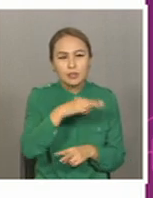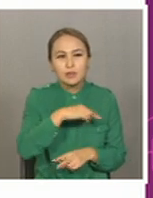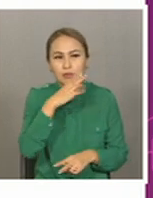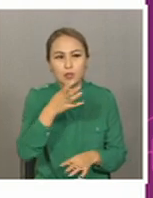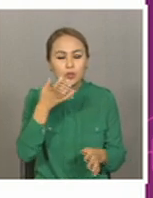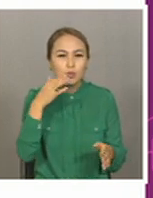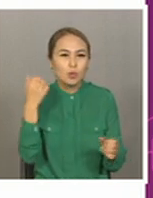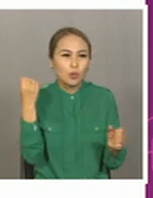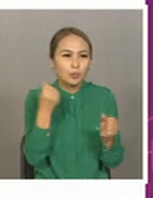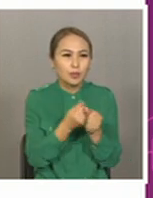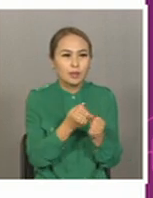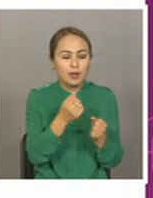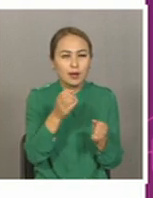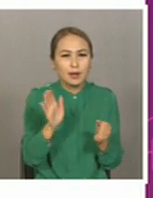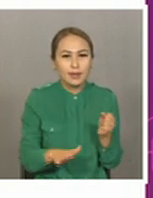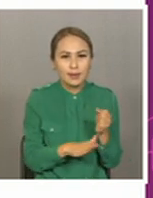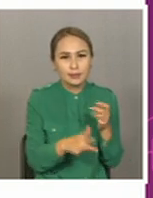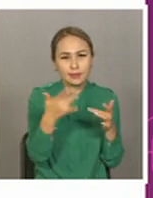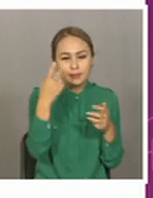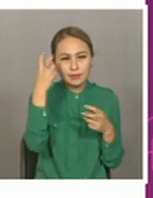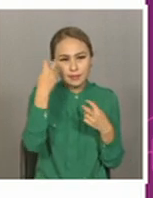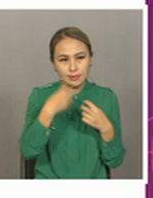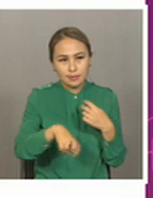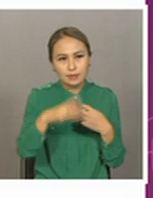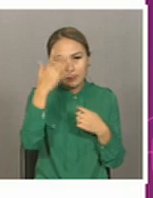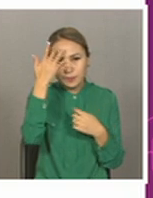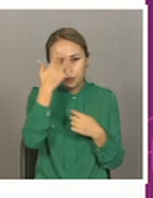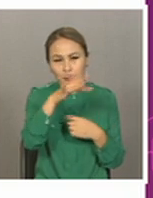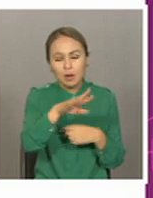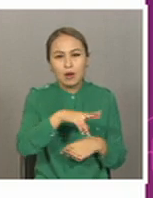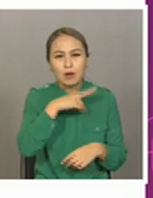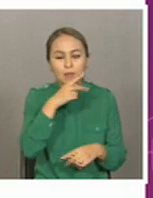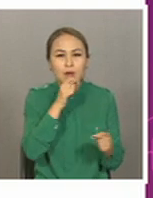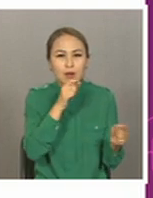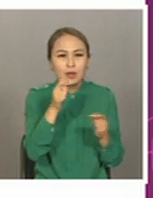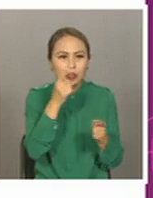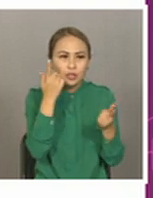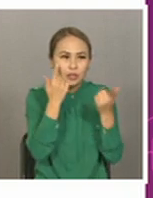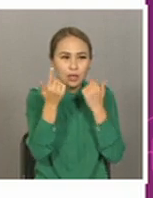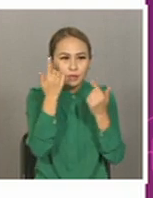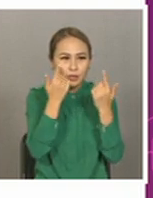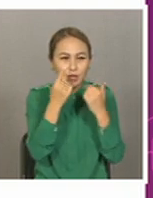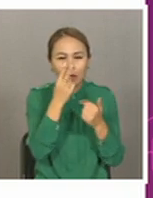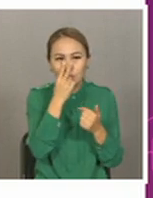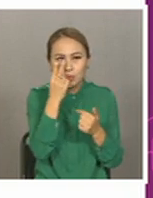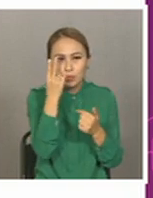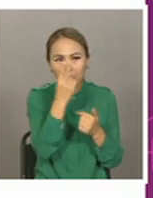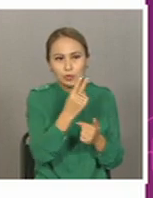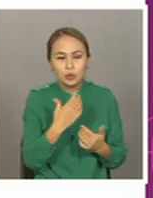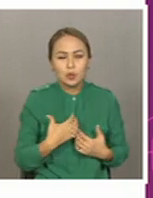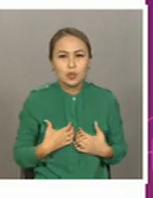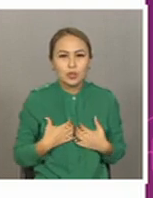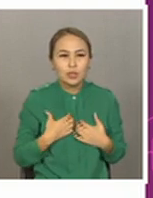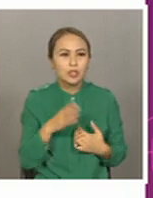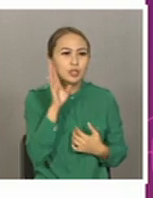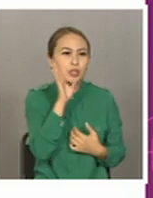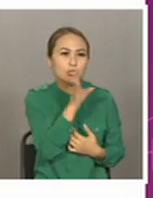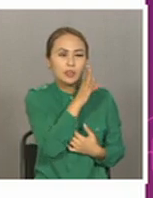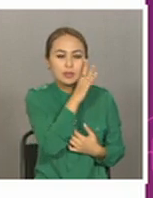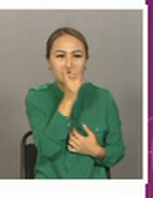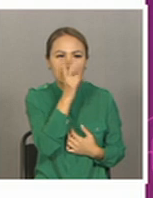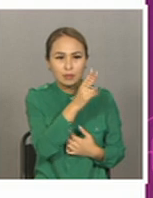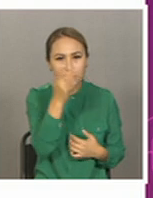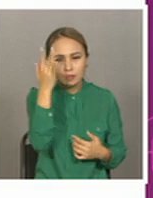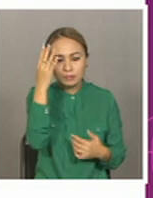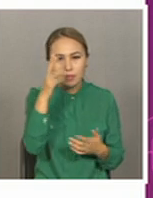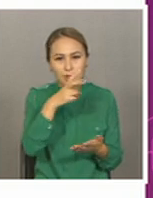кетіп, аяғын сындырыпты. Ойбайлап жылап жатқан баланы көріп, шошынғаннан шешесі есінен